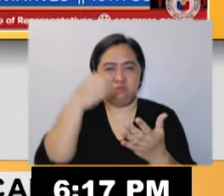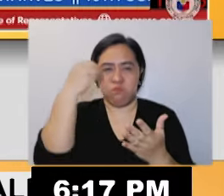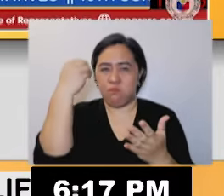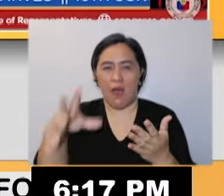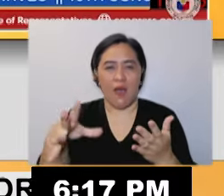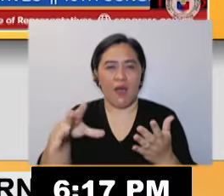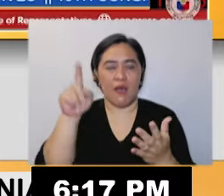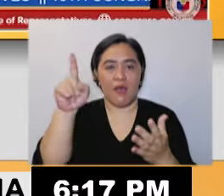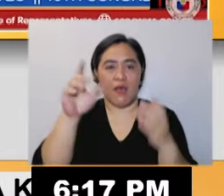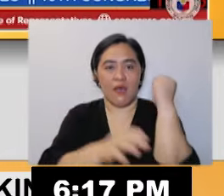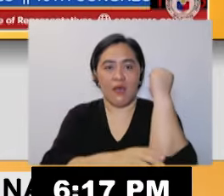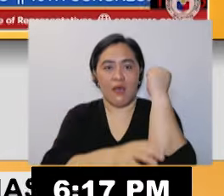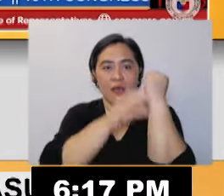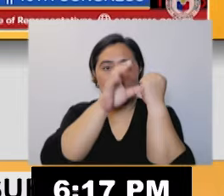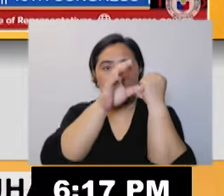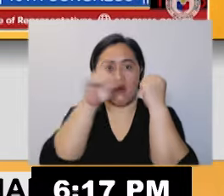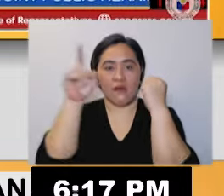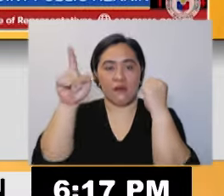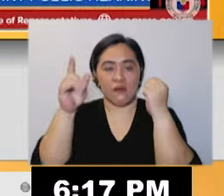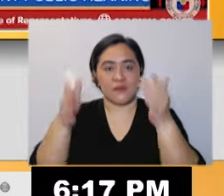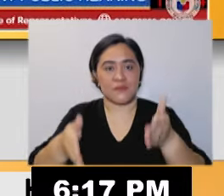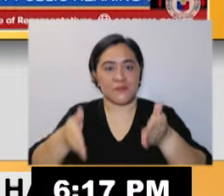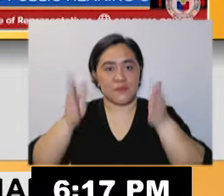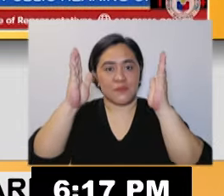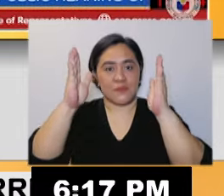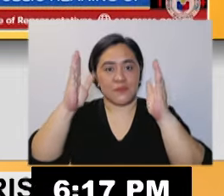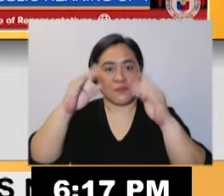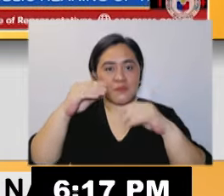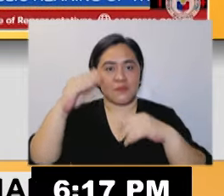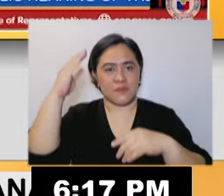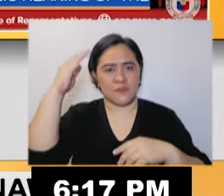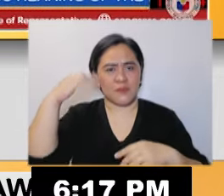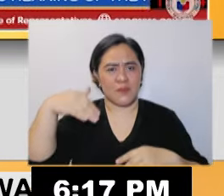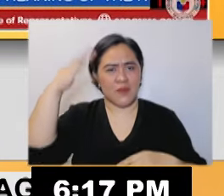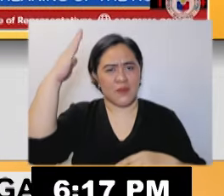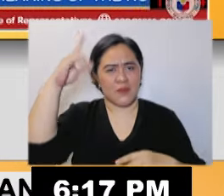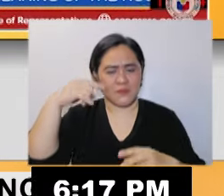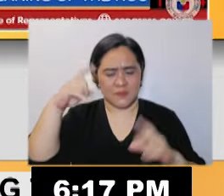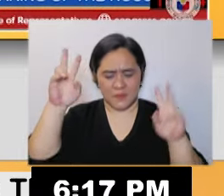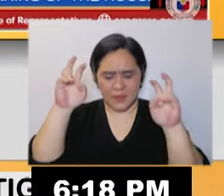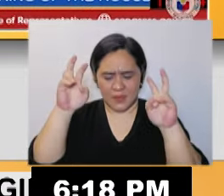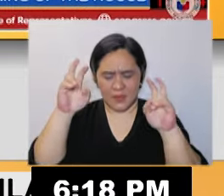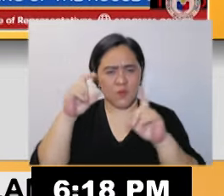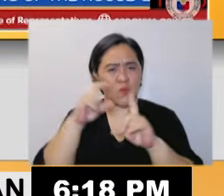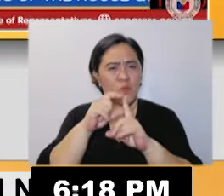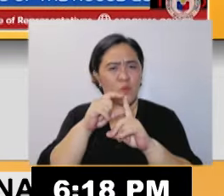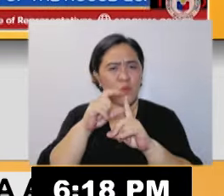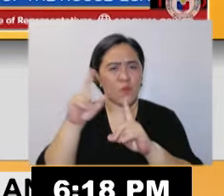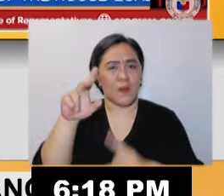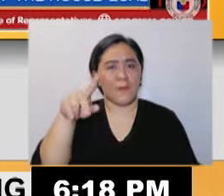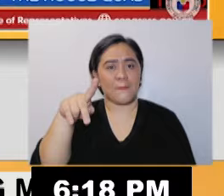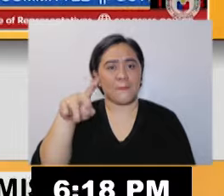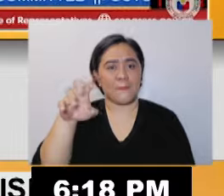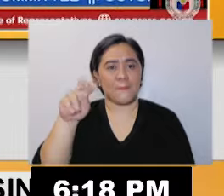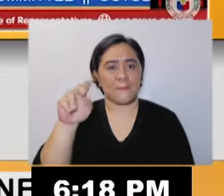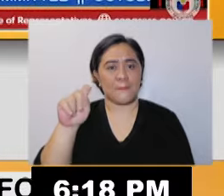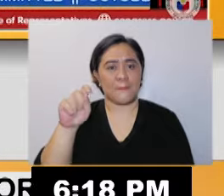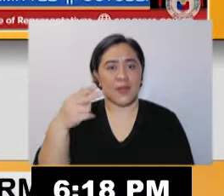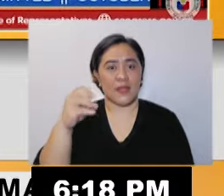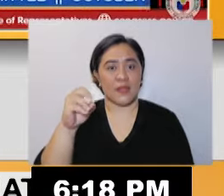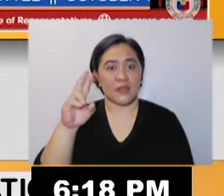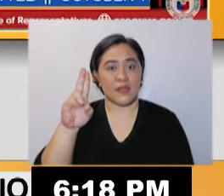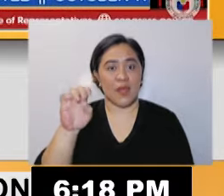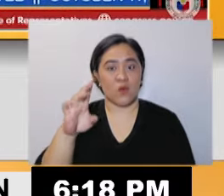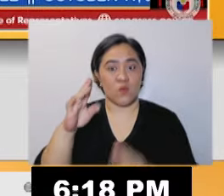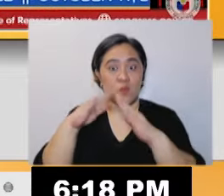building Doon siya sa yung pinakamataas nga anong tawag nung term na yan ah pen house nakatira at nag-advance payment pa